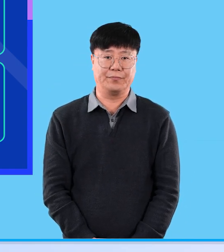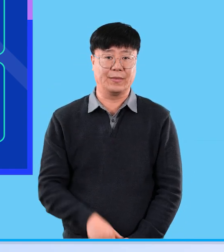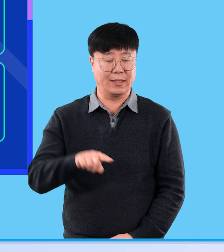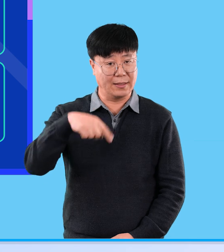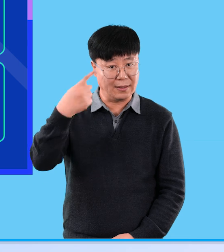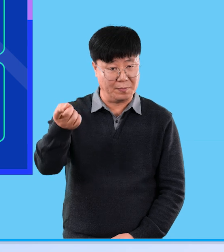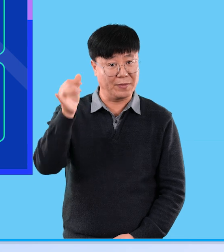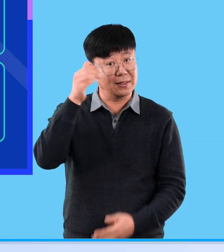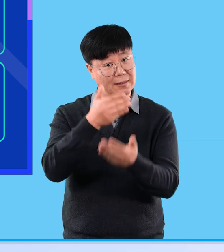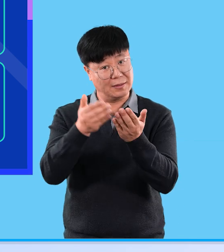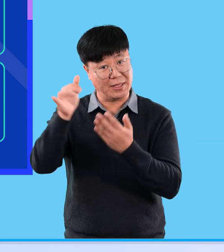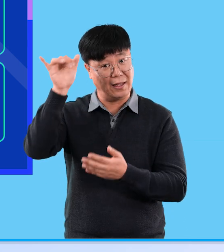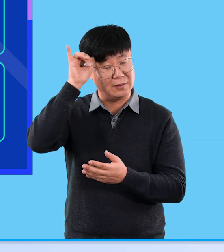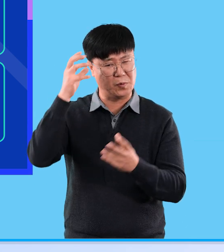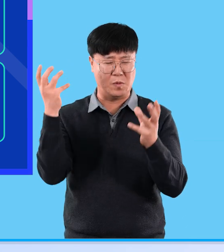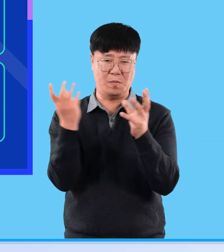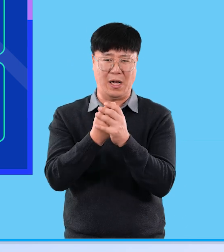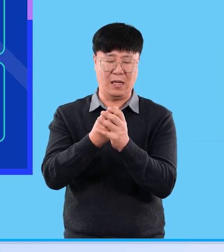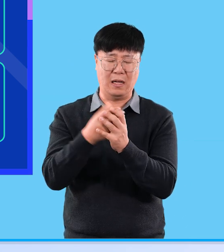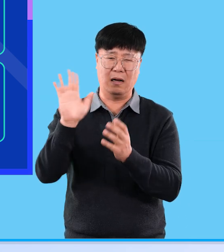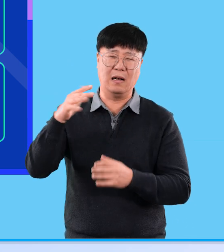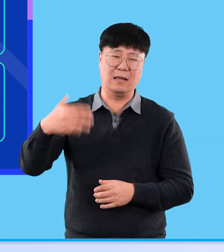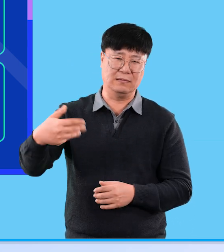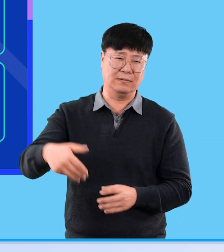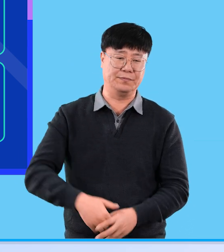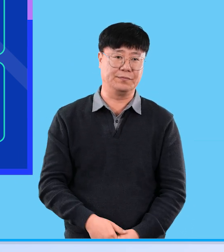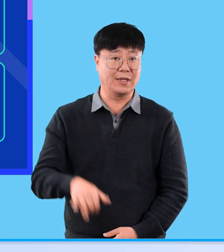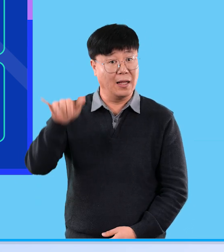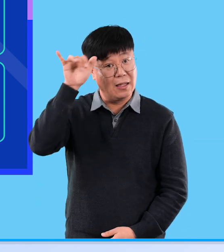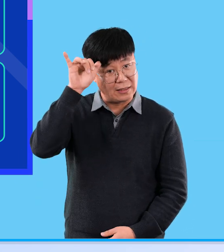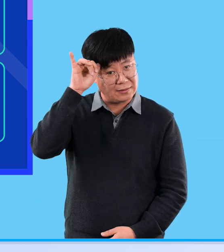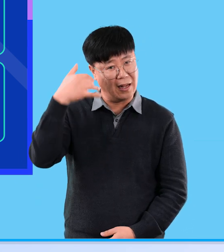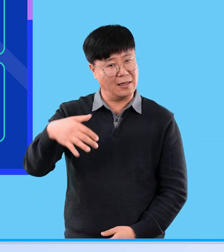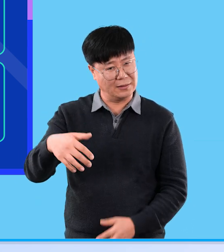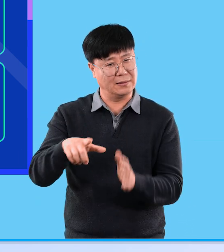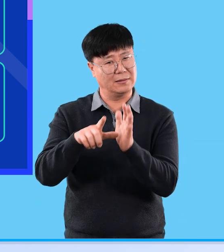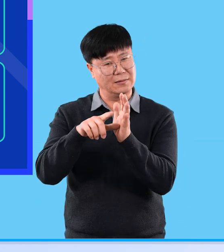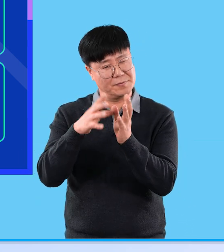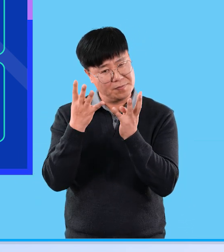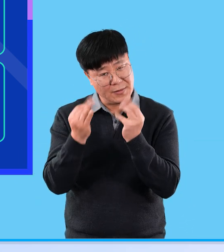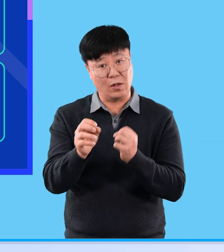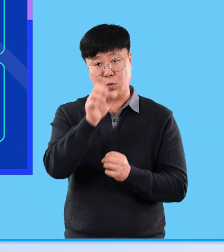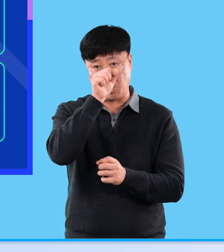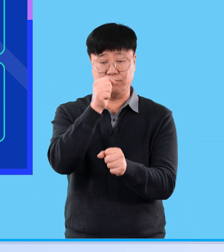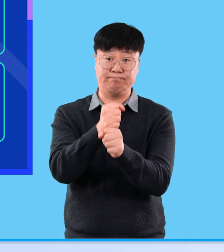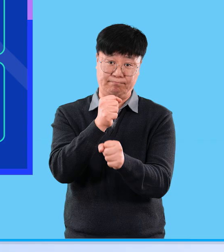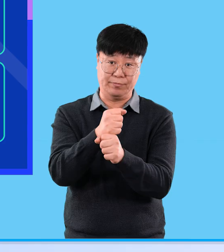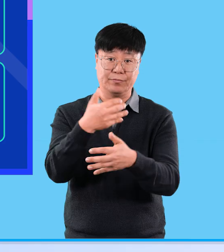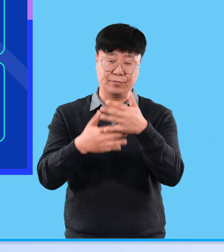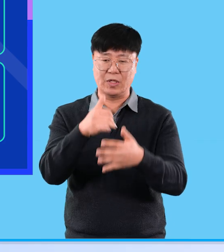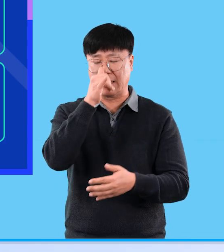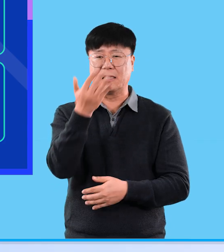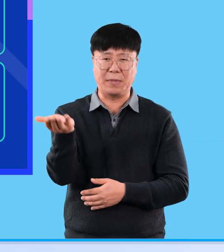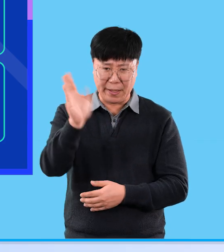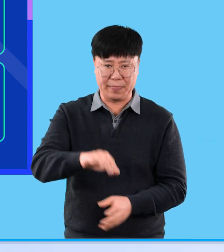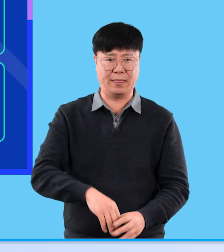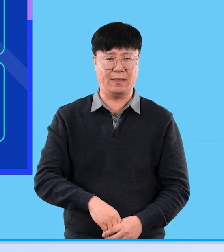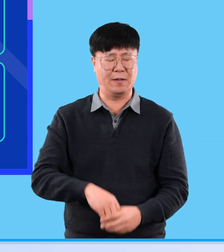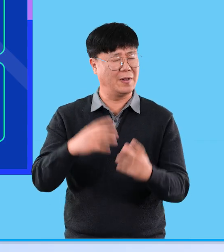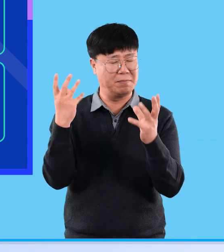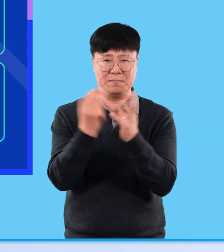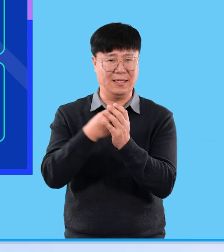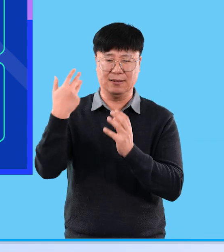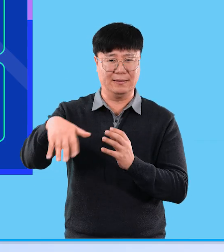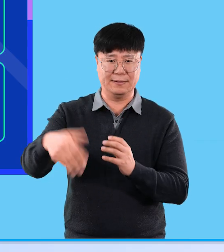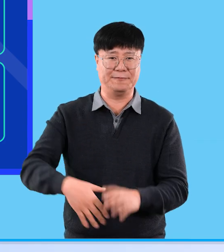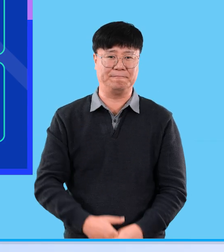그 다음에 미드저니는 완벽한 게 아닙니다. AI가 아직까지 굉장히 좋은 성과를 많이 내고 있지만